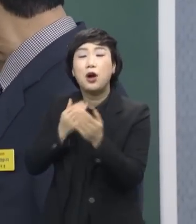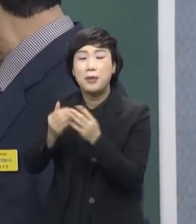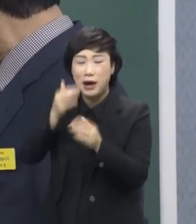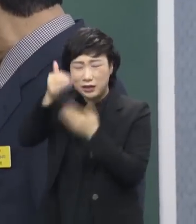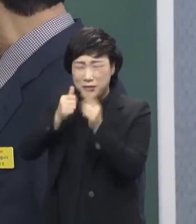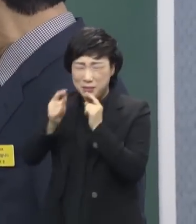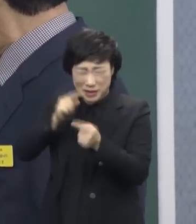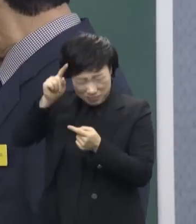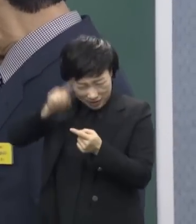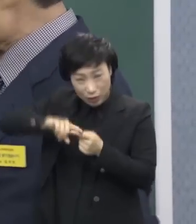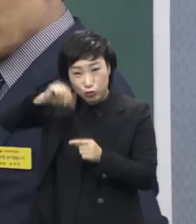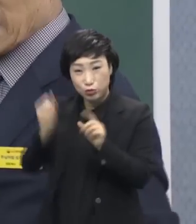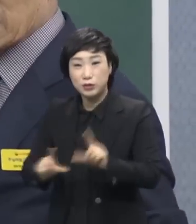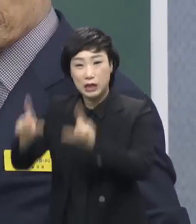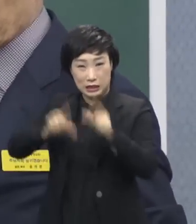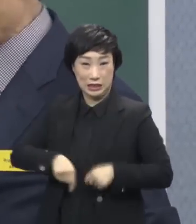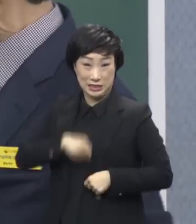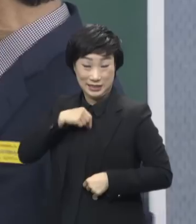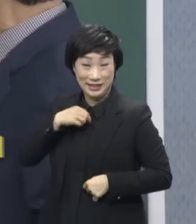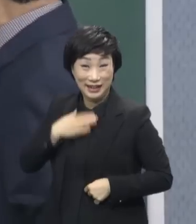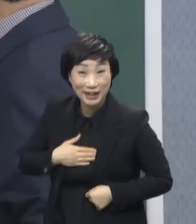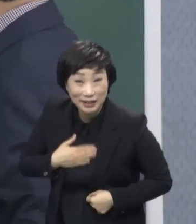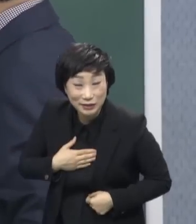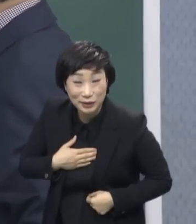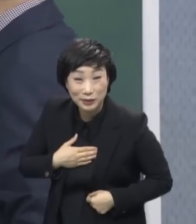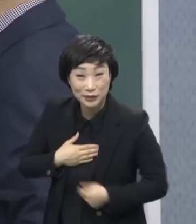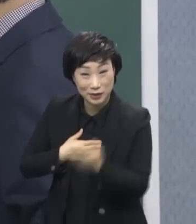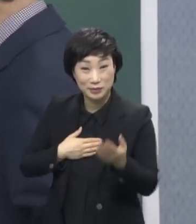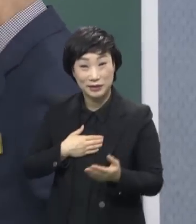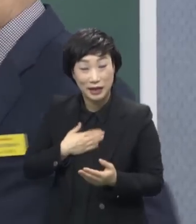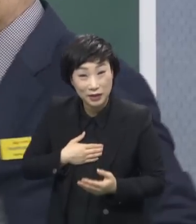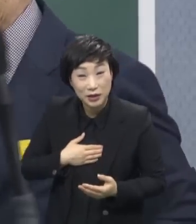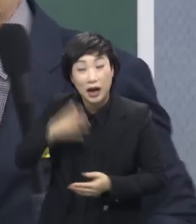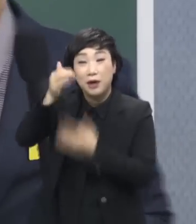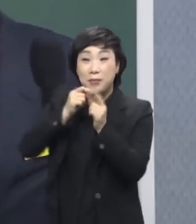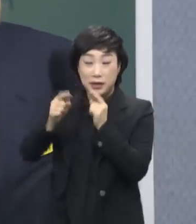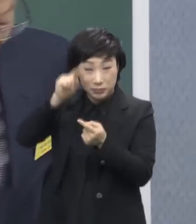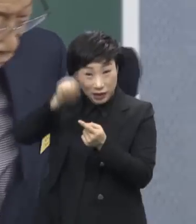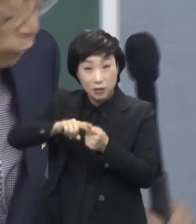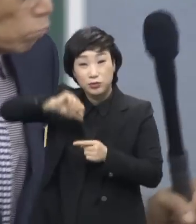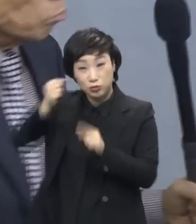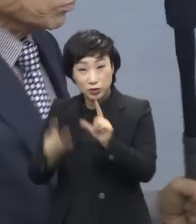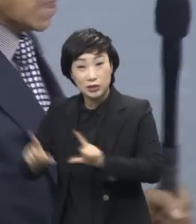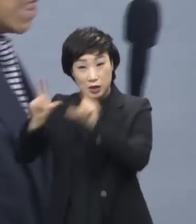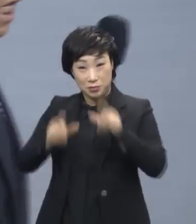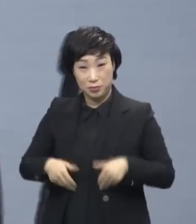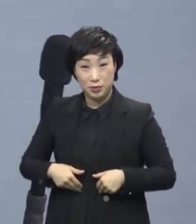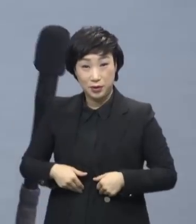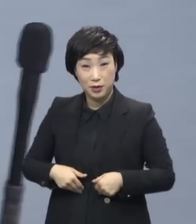의지? 이해가 됩니까? 하나님 말씀대로 살아야 되는데